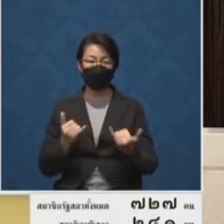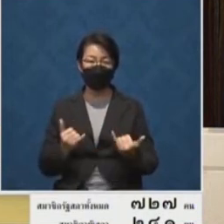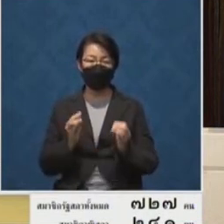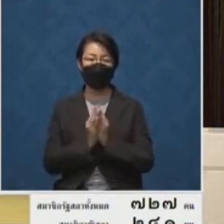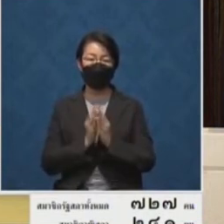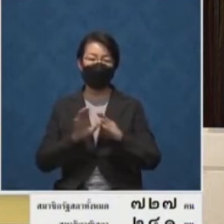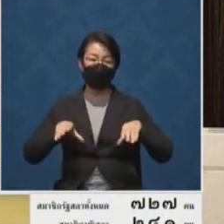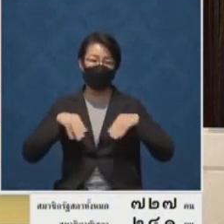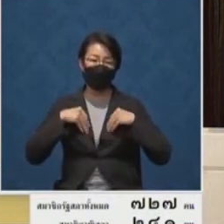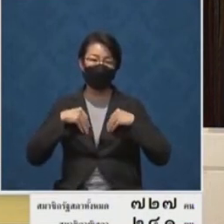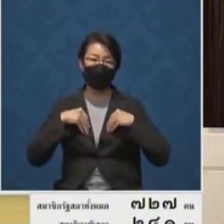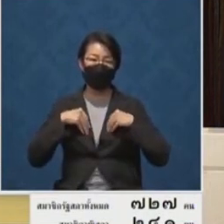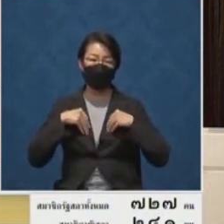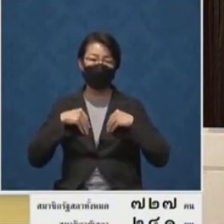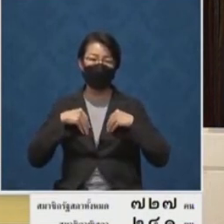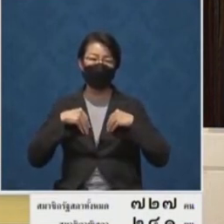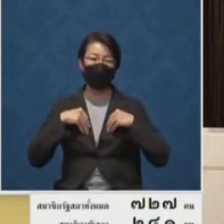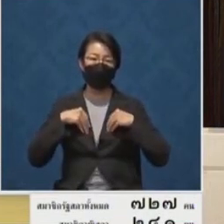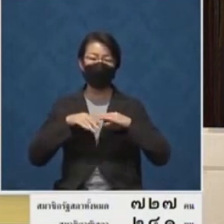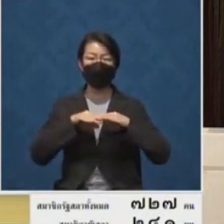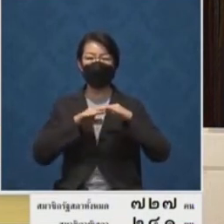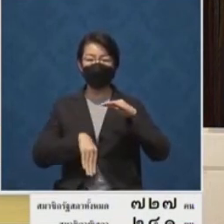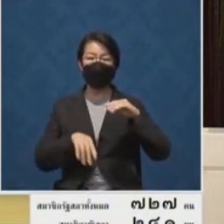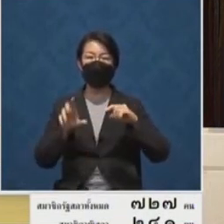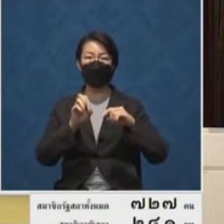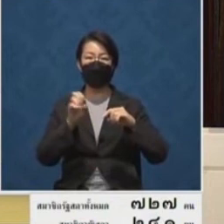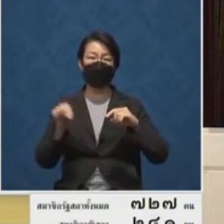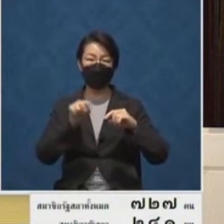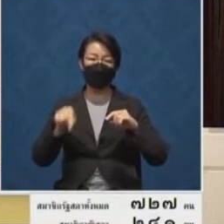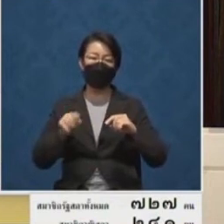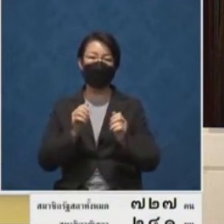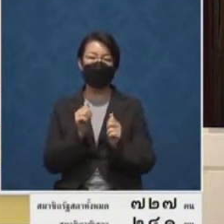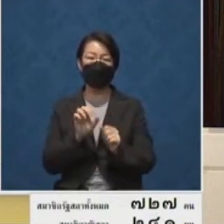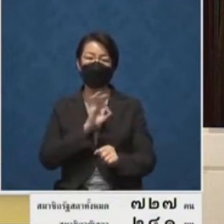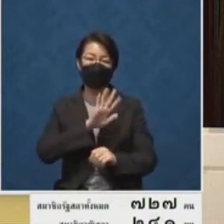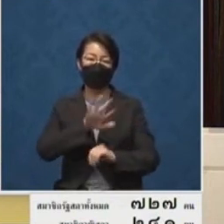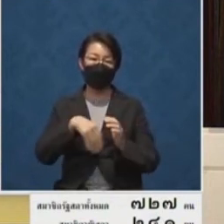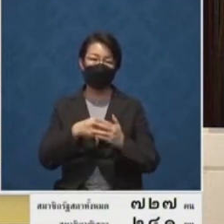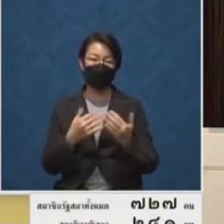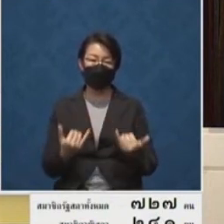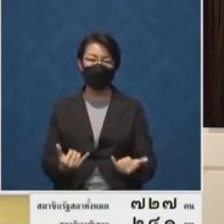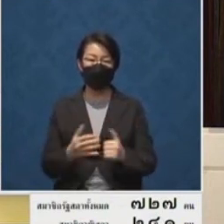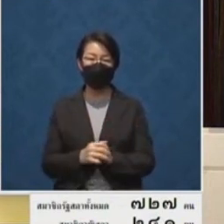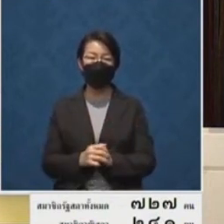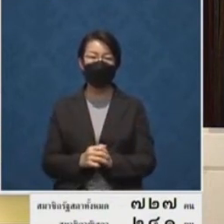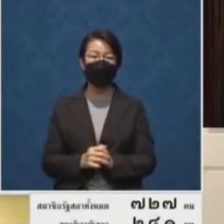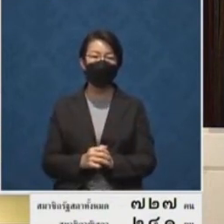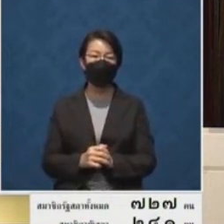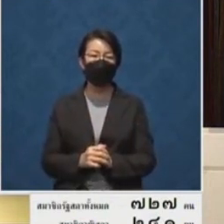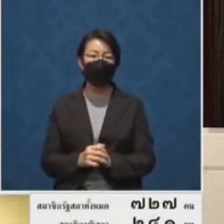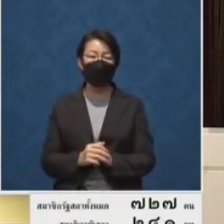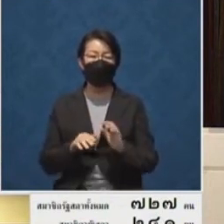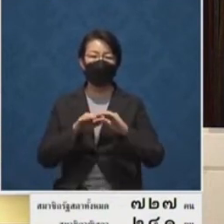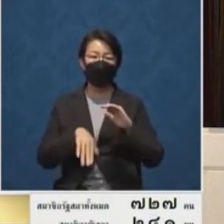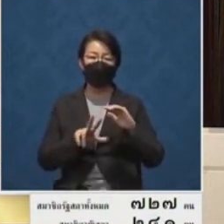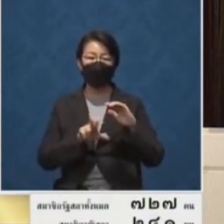การ253คะแนนดังนั้นคะแนนเสียงรับหลักการมีจำนวนน้อยกว่ากึ่งหนึ่งของจำนวนสมา